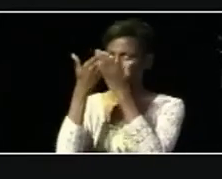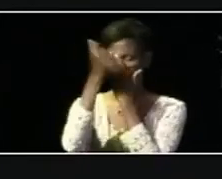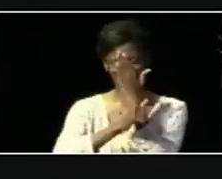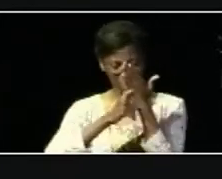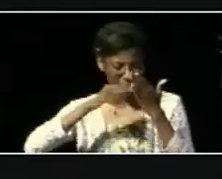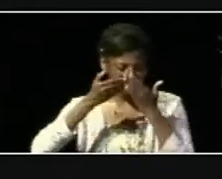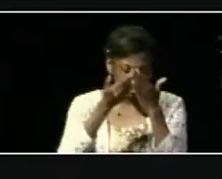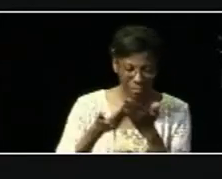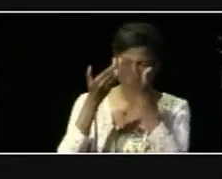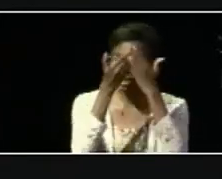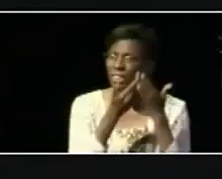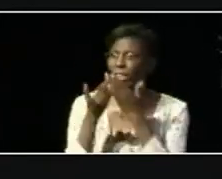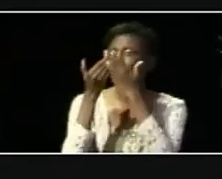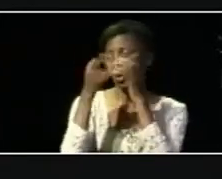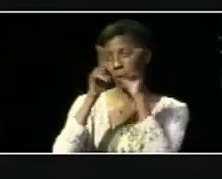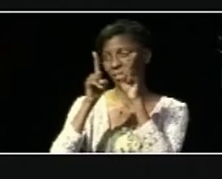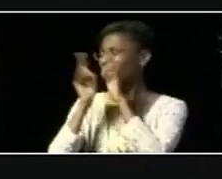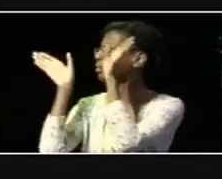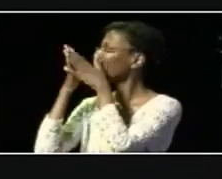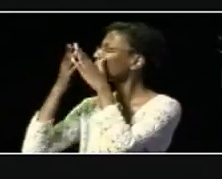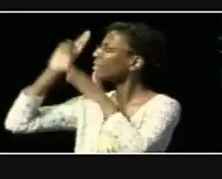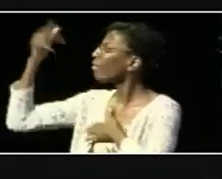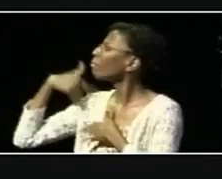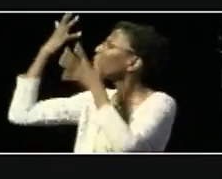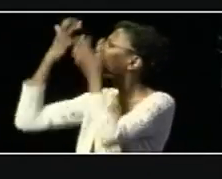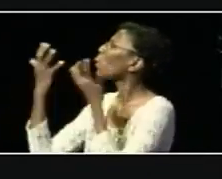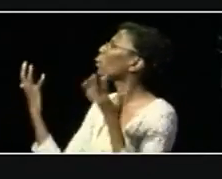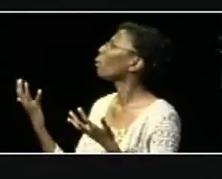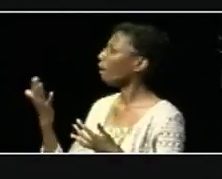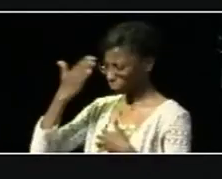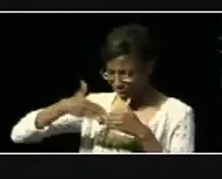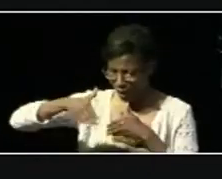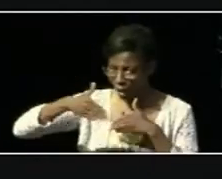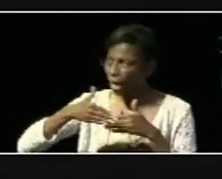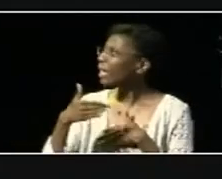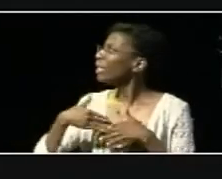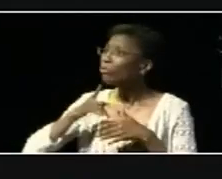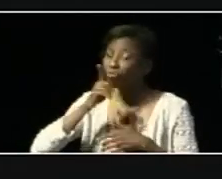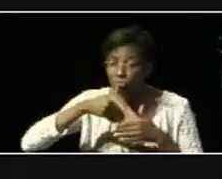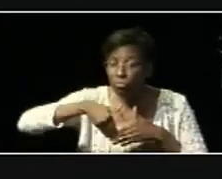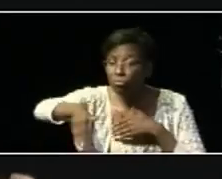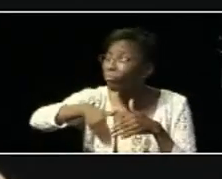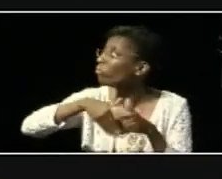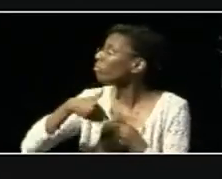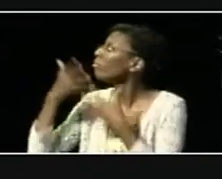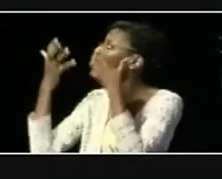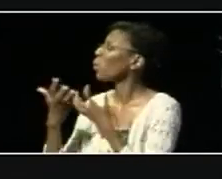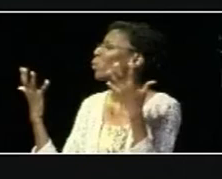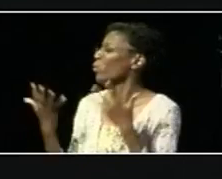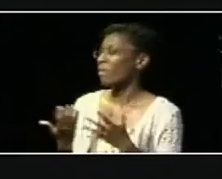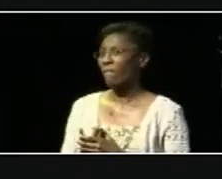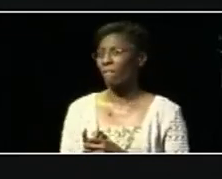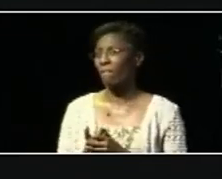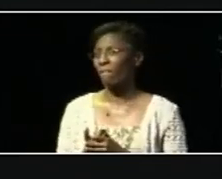us do in these last days? Et de demander au Seigneur, qu'est-ce que tu attends de nous dans ces derniers jours? We have established a revival and reformation